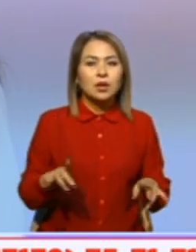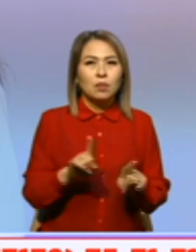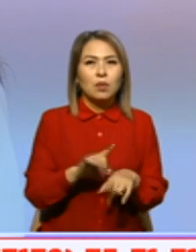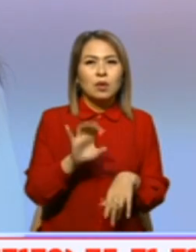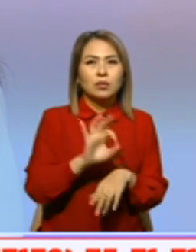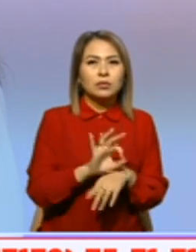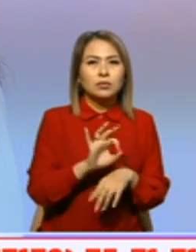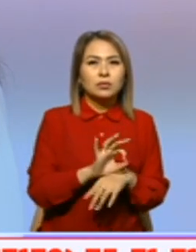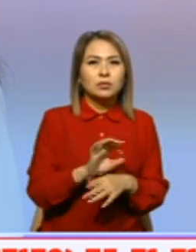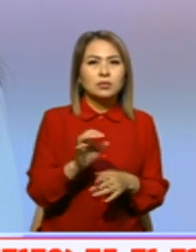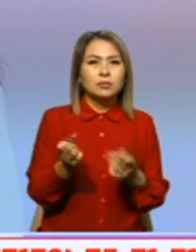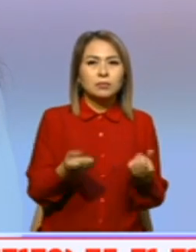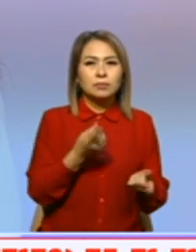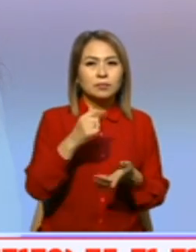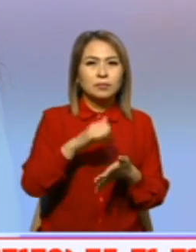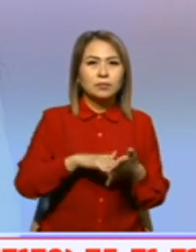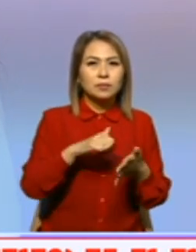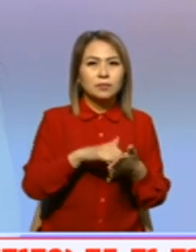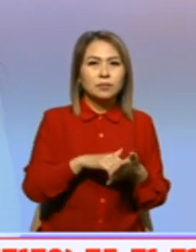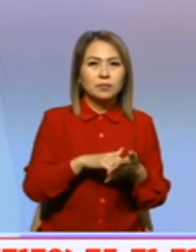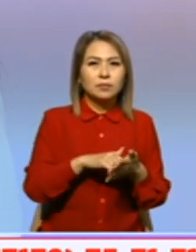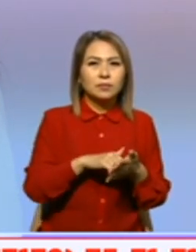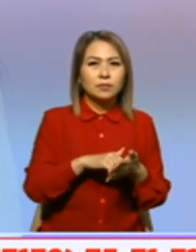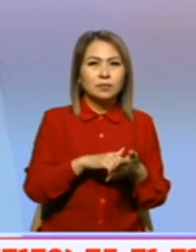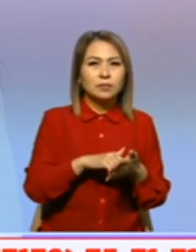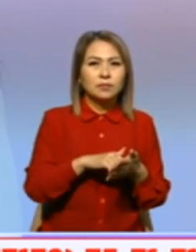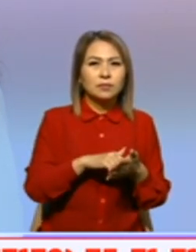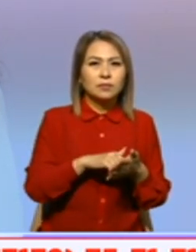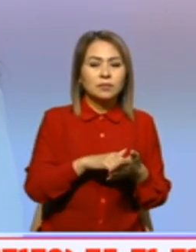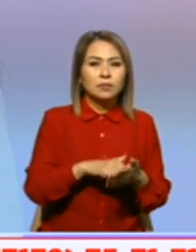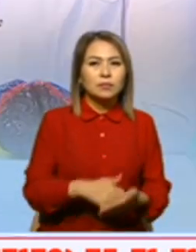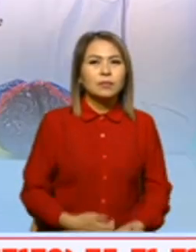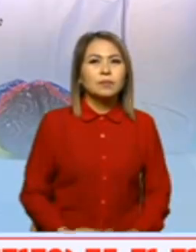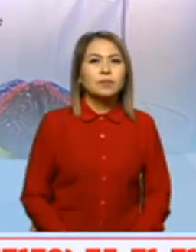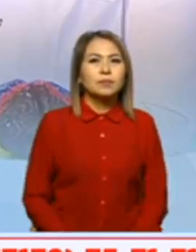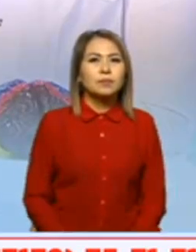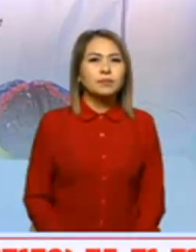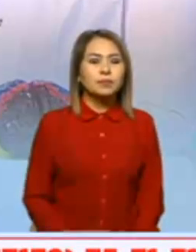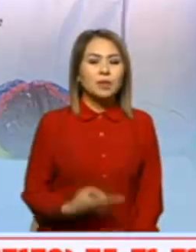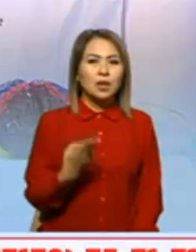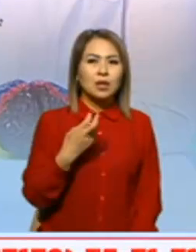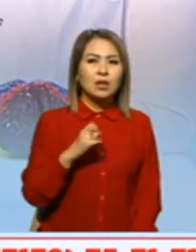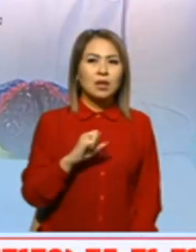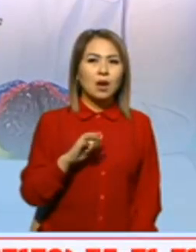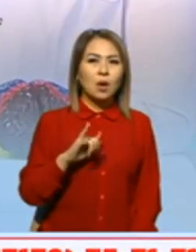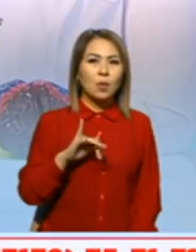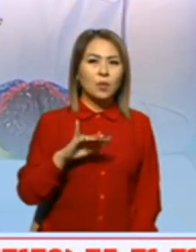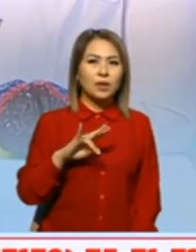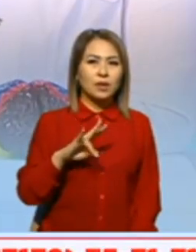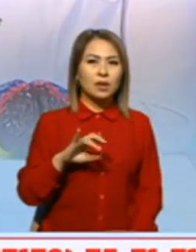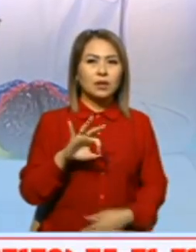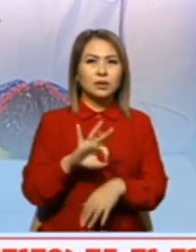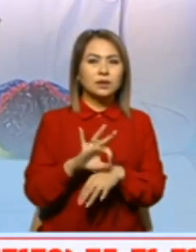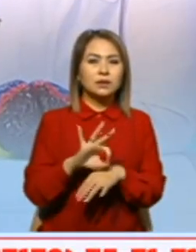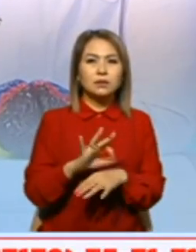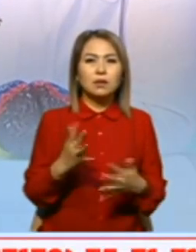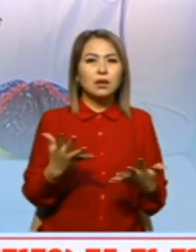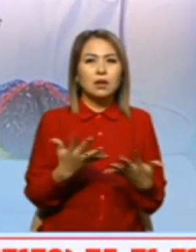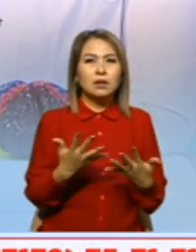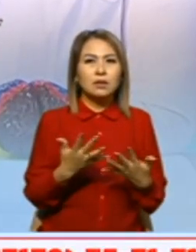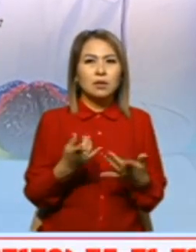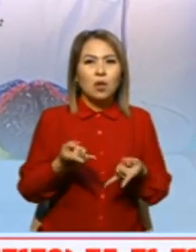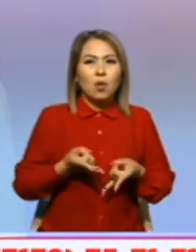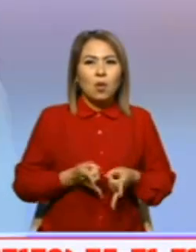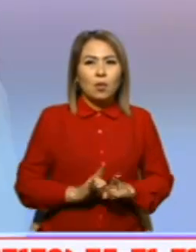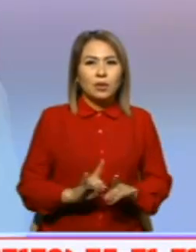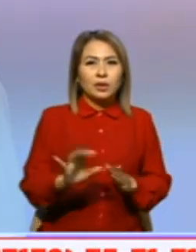ауру болса, оның белгілері болатын болса, осы уақытқа шейін шығар еді. Даун синдромының белгілері қандай? Балаларда қалай көрінеді? Даун ол